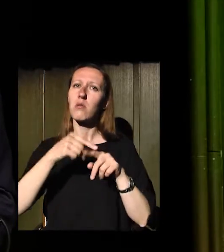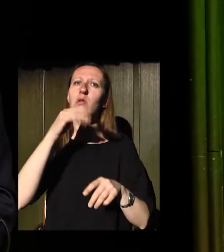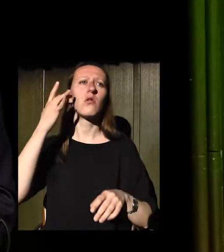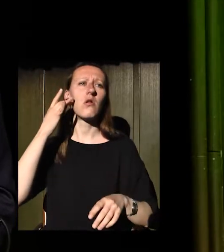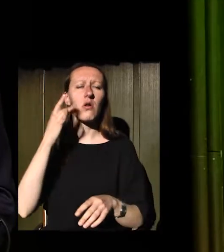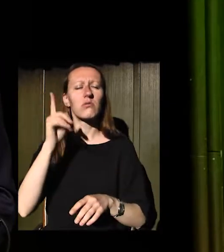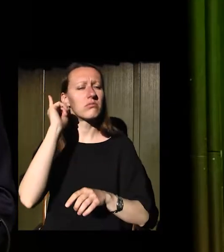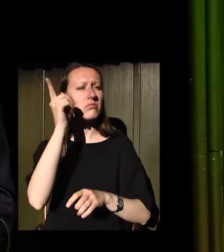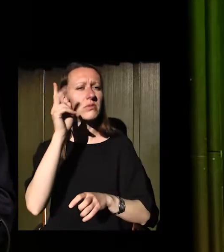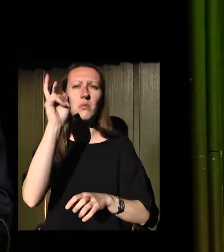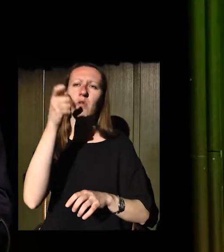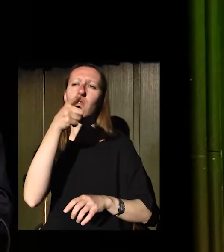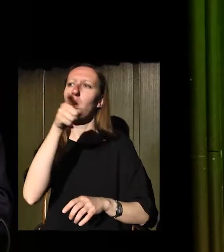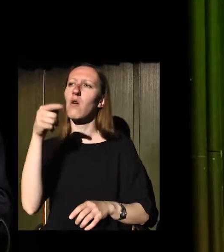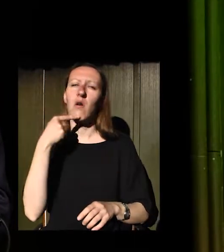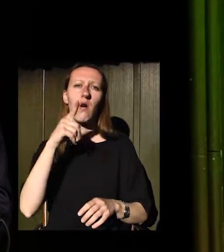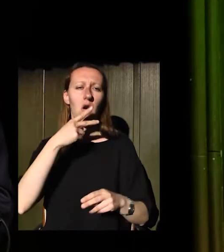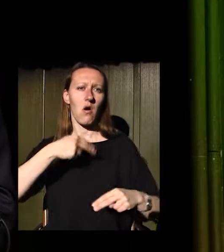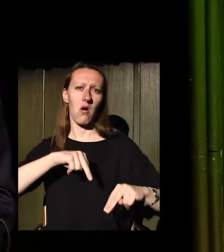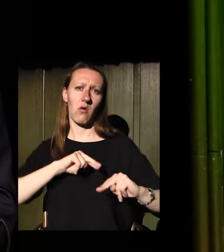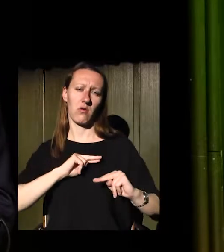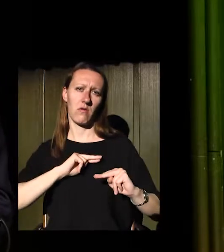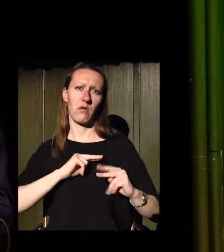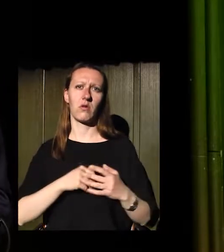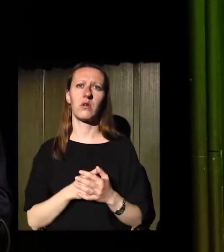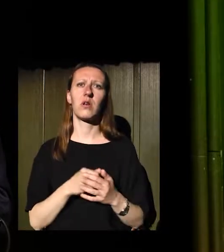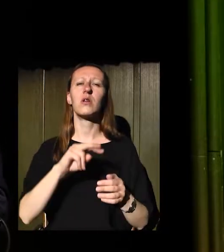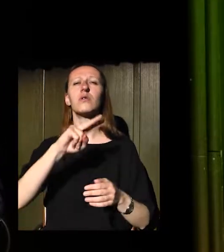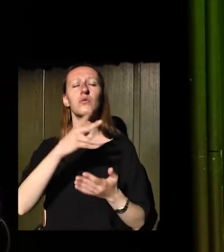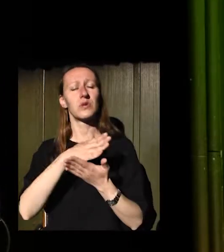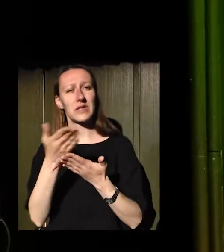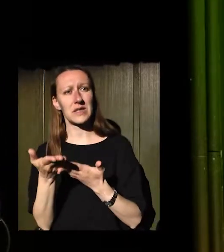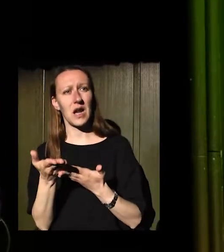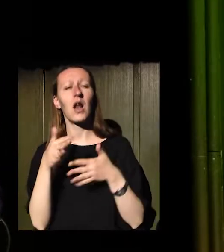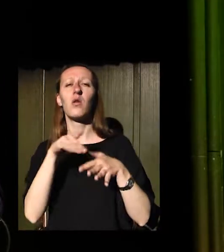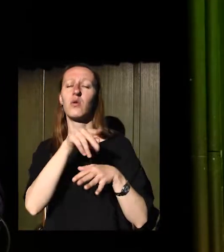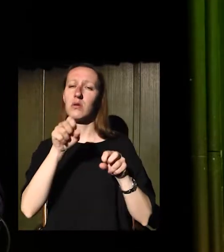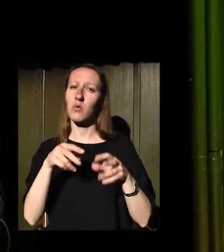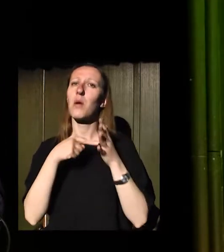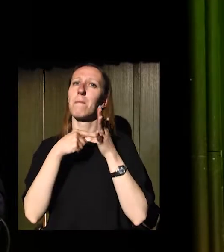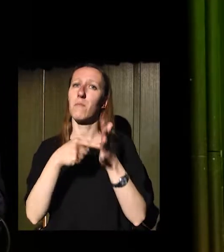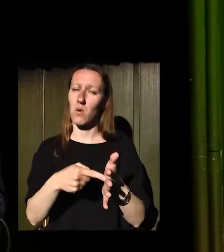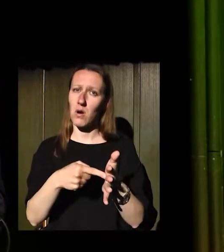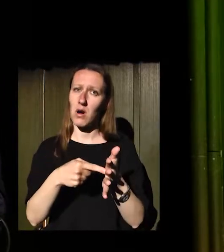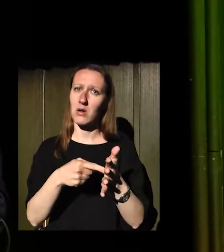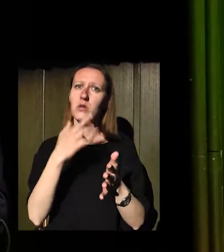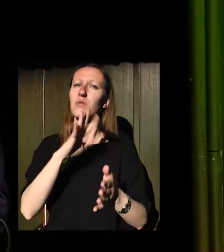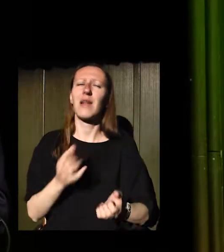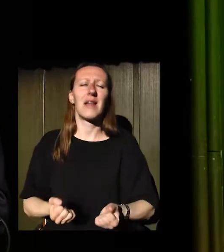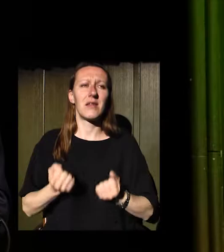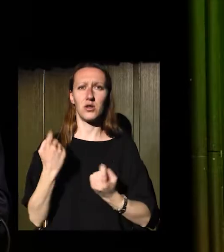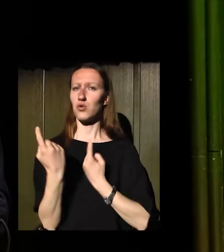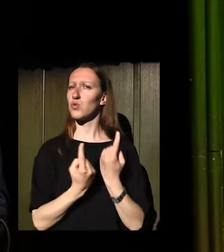i oštrom kritikom prozvati one koje smatraju odgovornima. S druge strane, građani Pule pokazali su i u